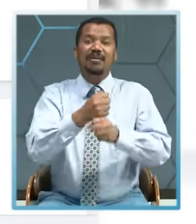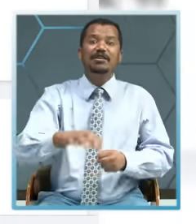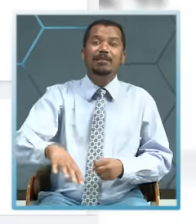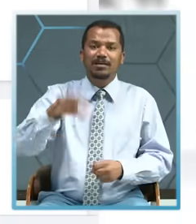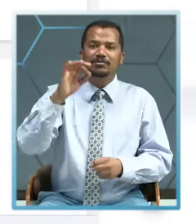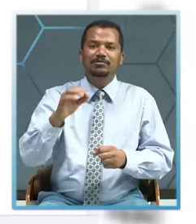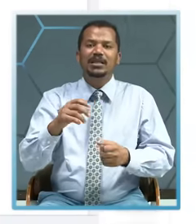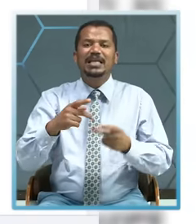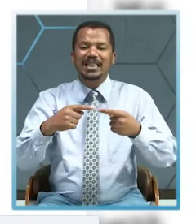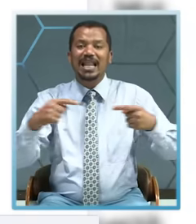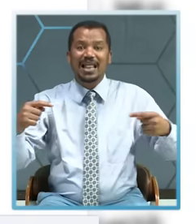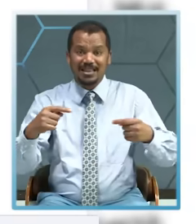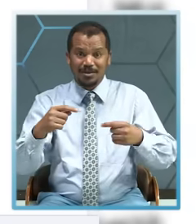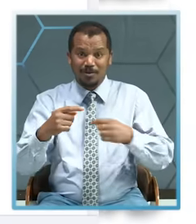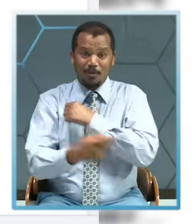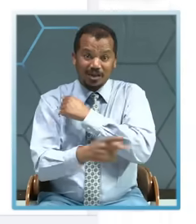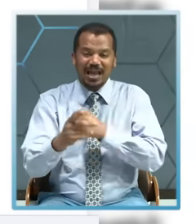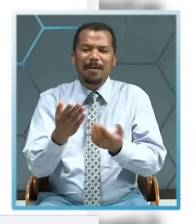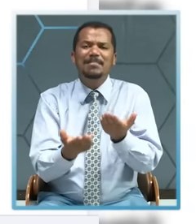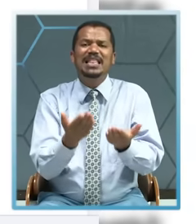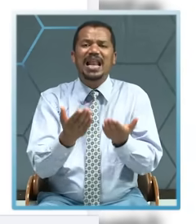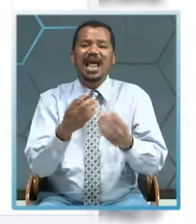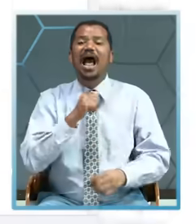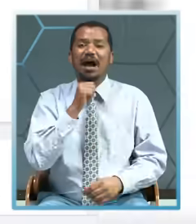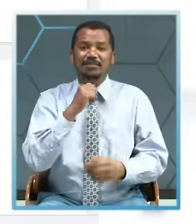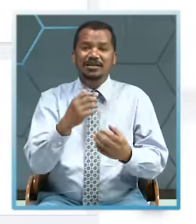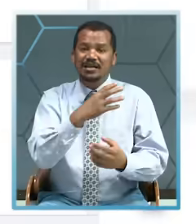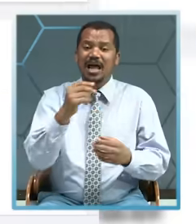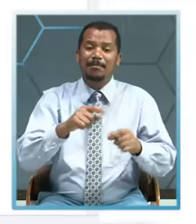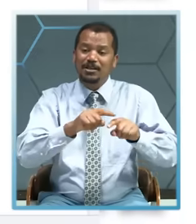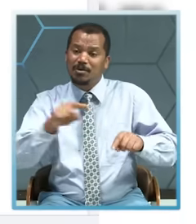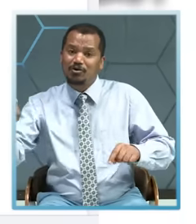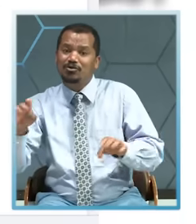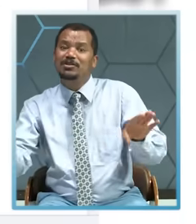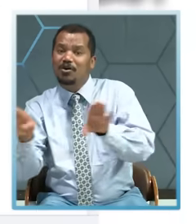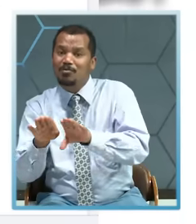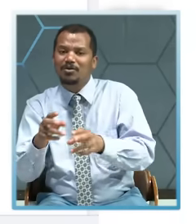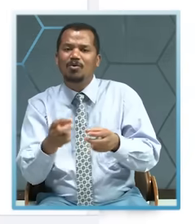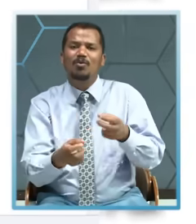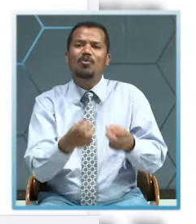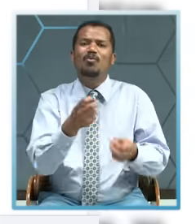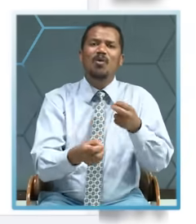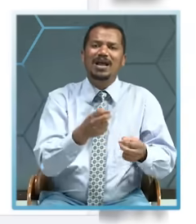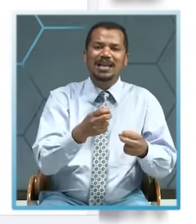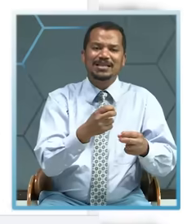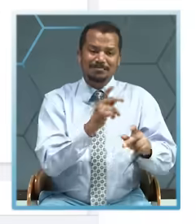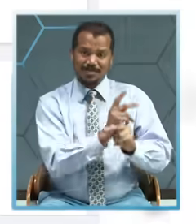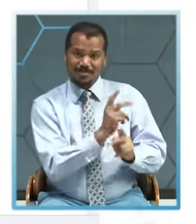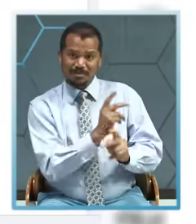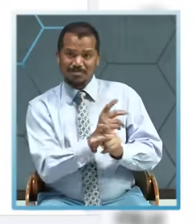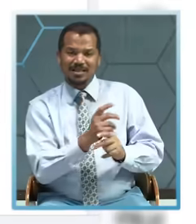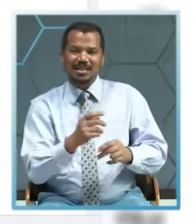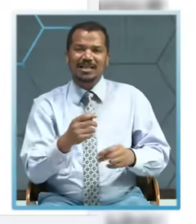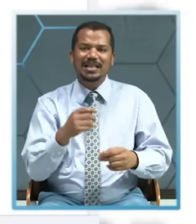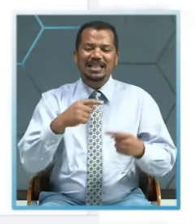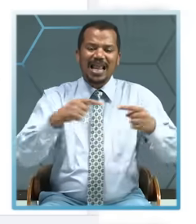ድጋፍ የሚያገኝበትን የጥላት ፖለቲካዊና ምጣኔ ሀብታዊ ማዕከሎች መስመሮች የሚዘጉበትን ወገን ሞራሉን